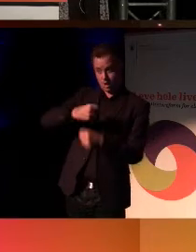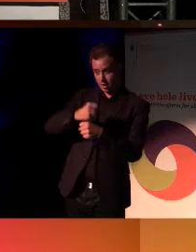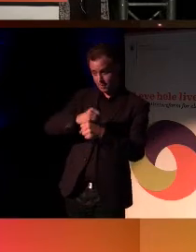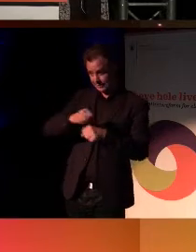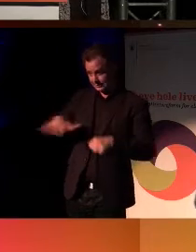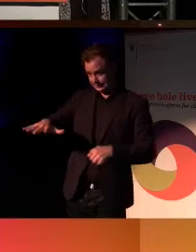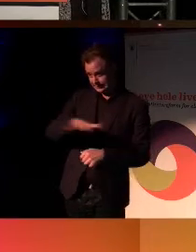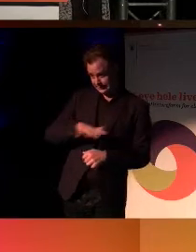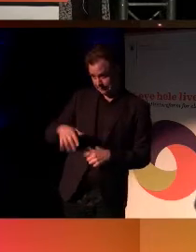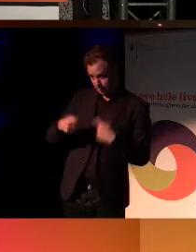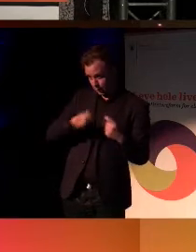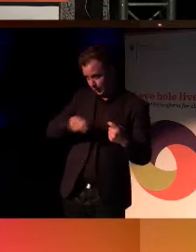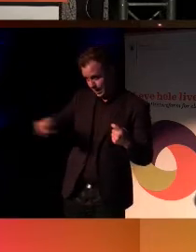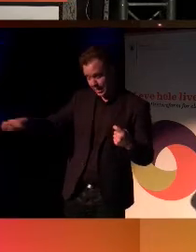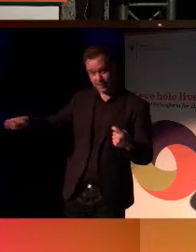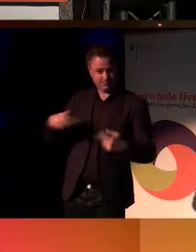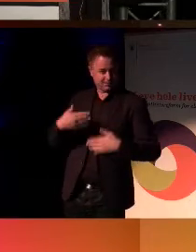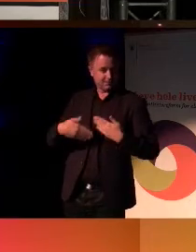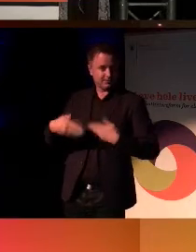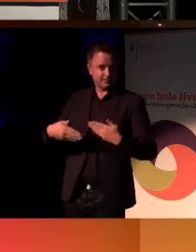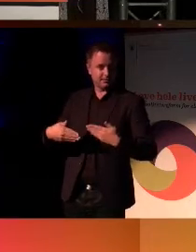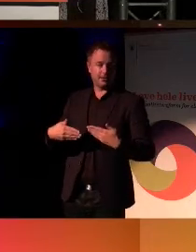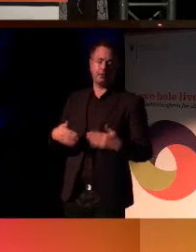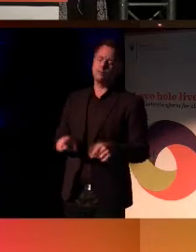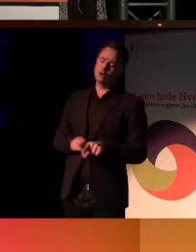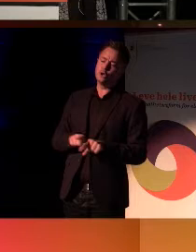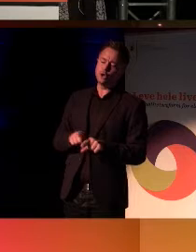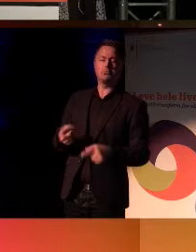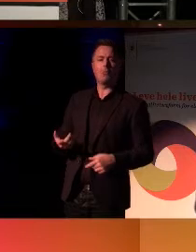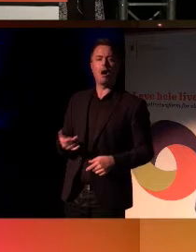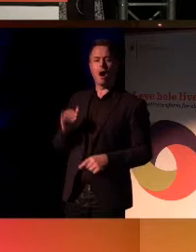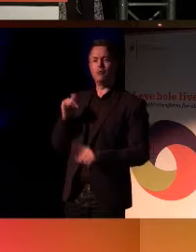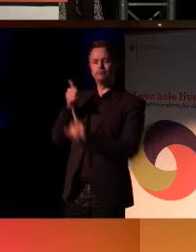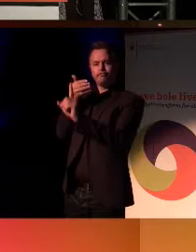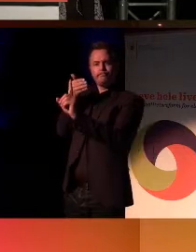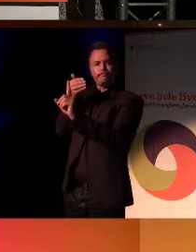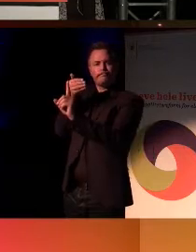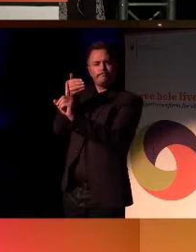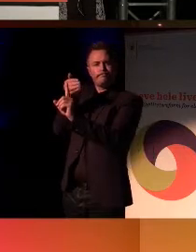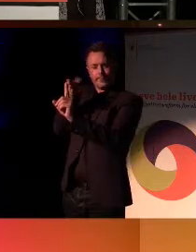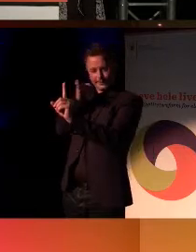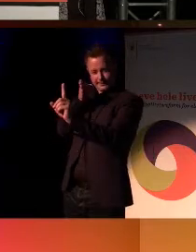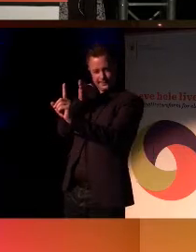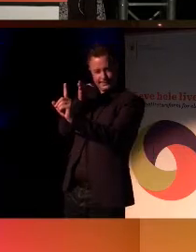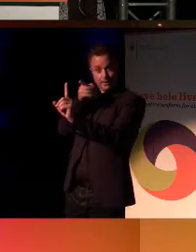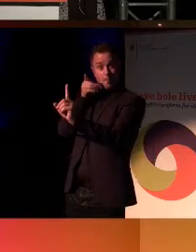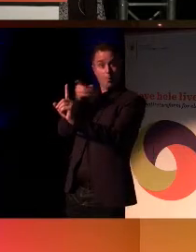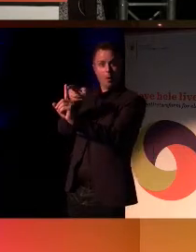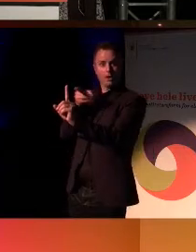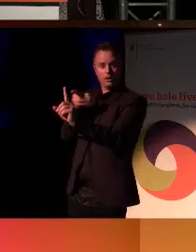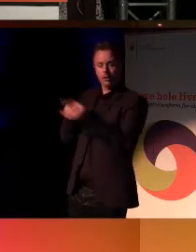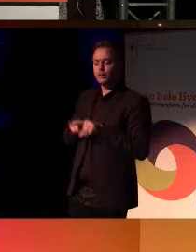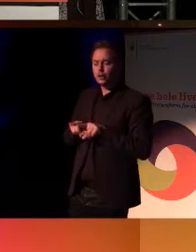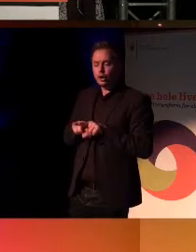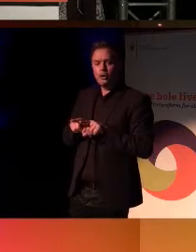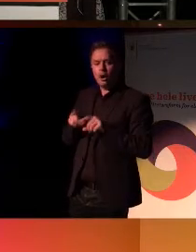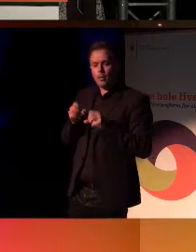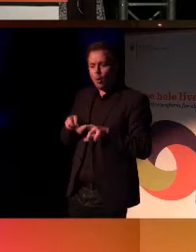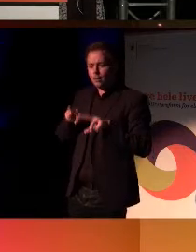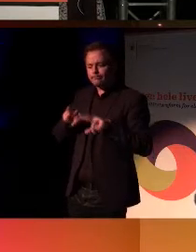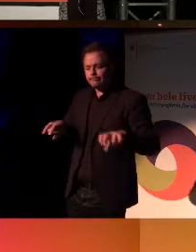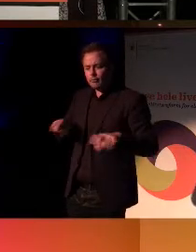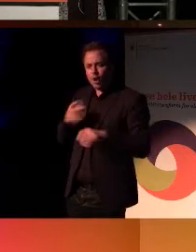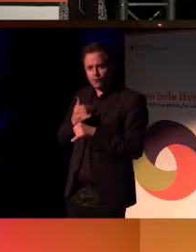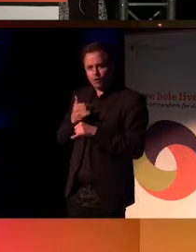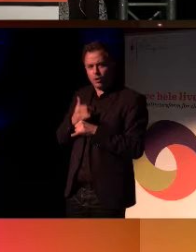vil. Ja, da vi ganske godt på vei. Da må vi finne ut hvordan vi